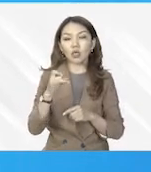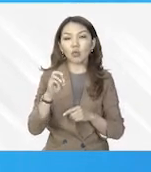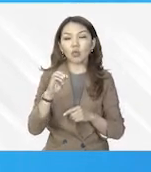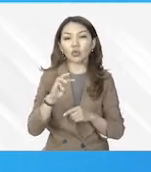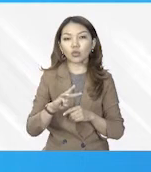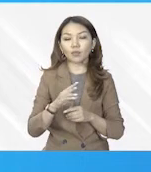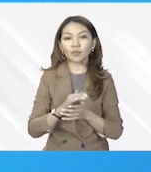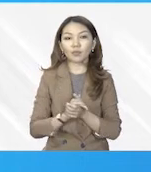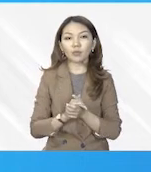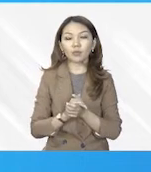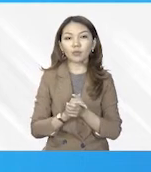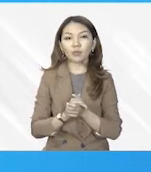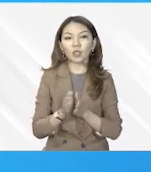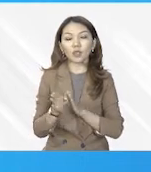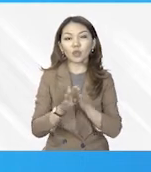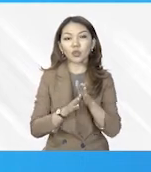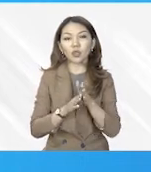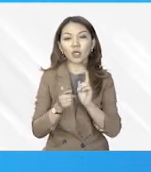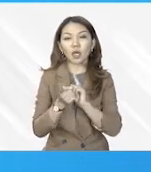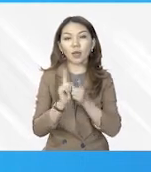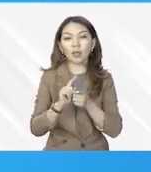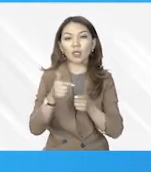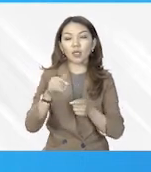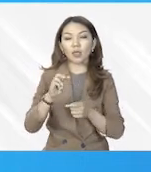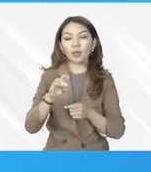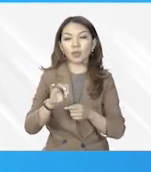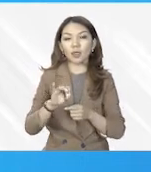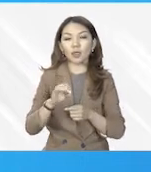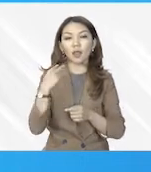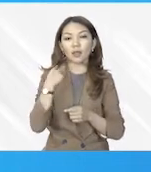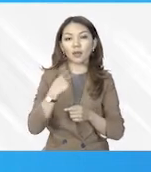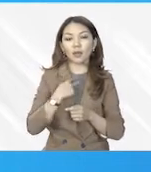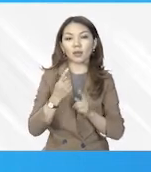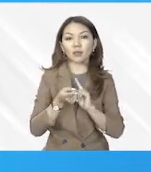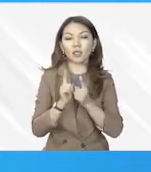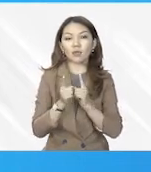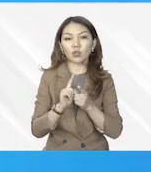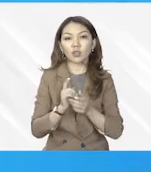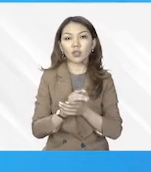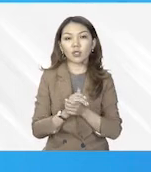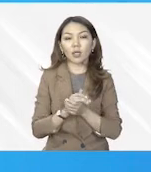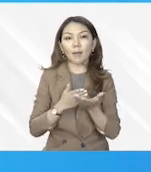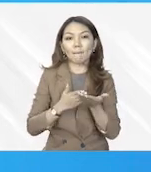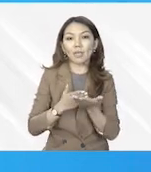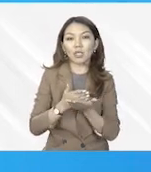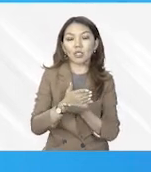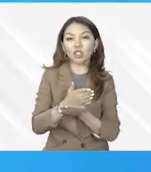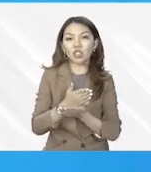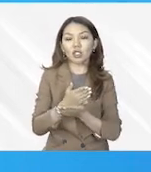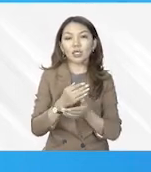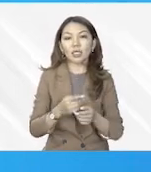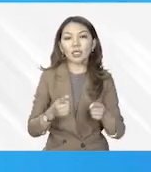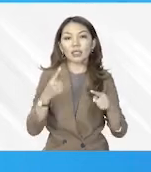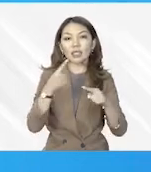осуществляется обмен генами – кроссинговер. От английского кроссинговер – пересечение,